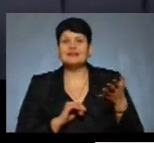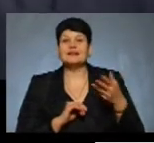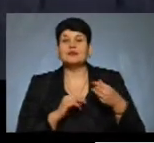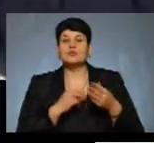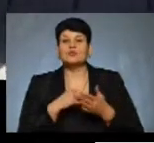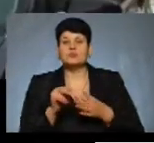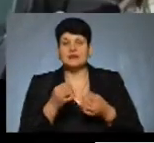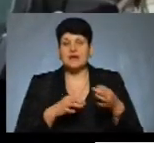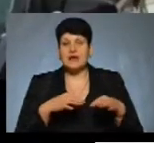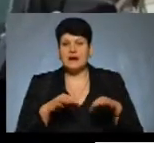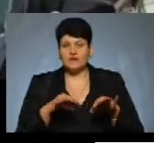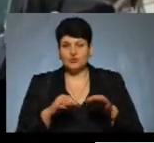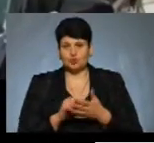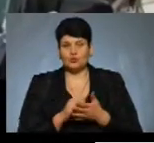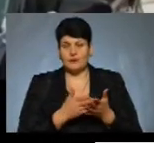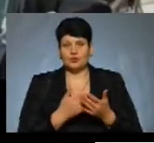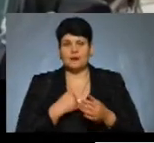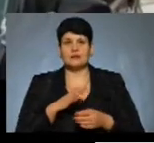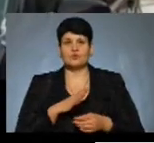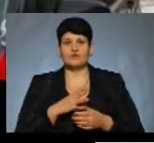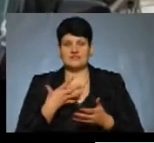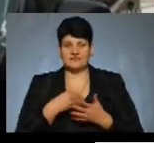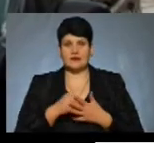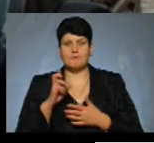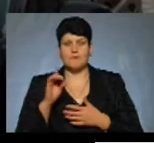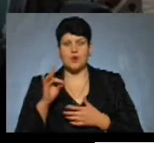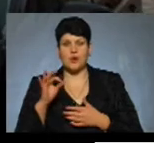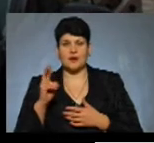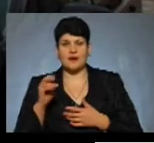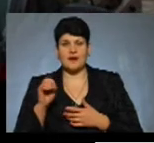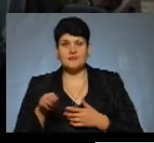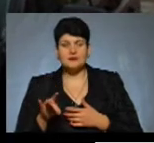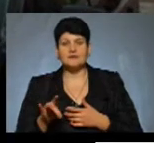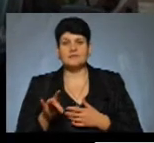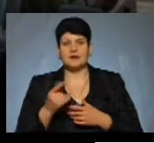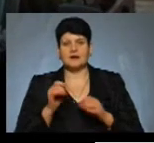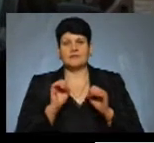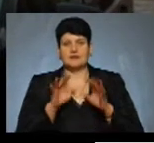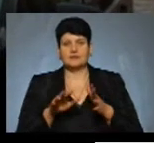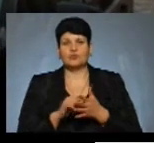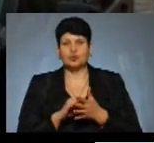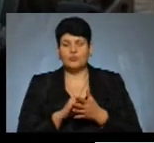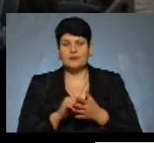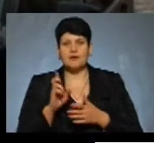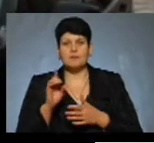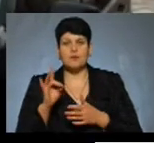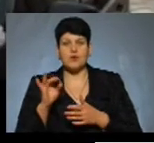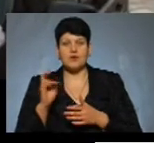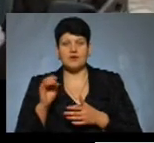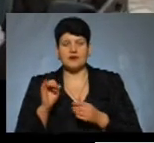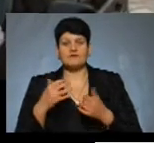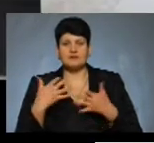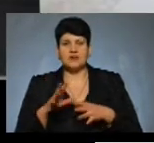і документ. Це повинен бути. У мене був свій брокер. Брокер. І відповідно процес брокеру я подав ці документи, і брокер вже ці якби